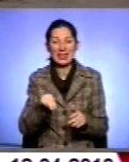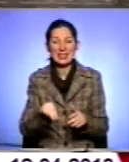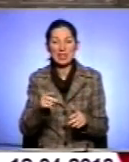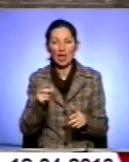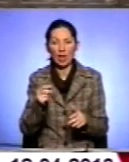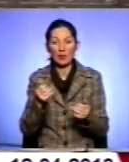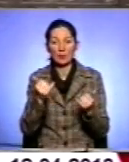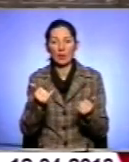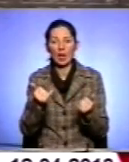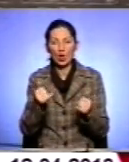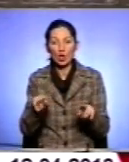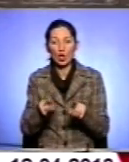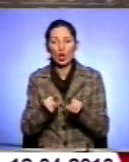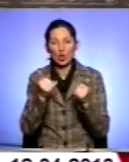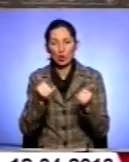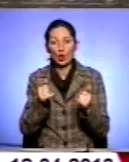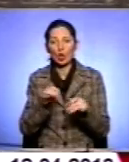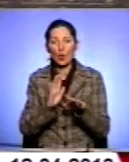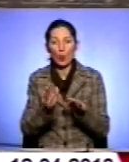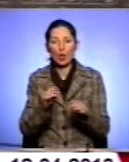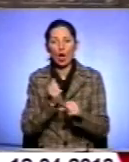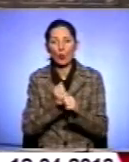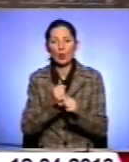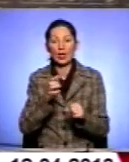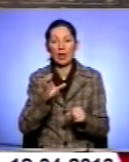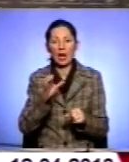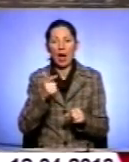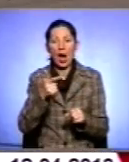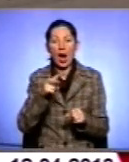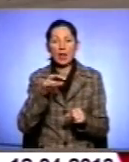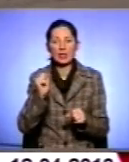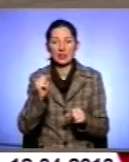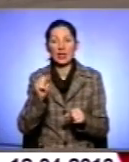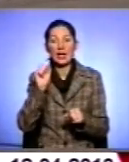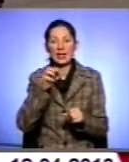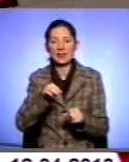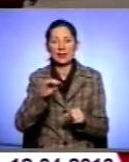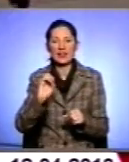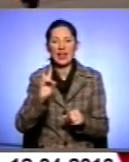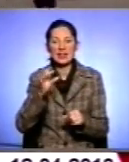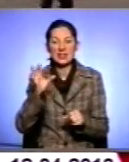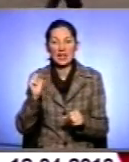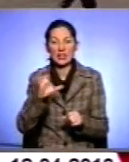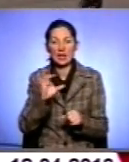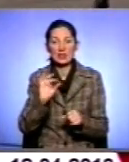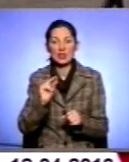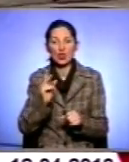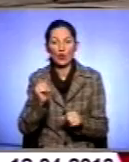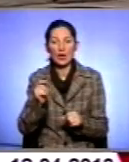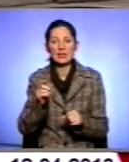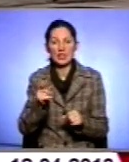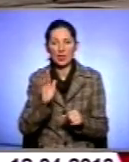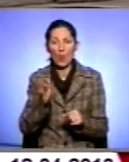роботи на Збаразькому кільці, вулицях Січових Стрільців, Богдана Хмельницького, Текстильній. У зв'язку з цим був обмежений рух